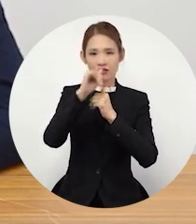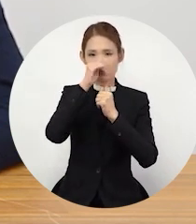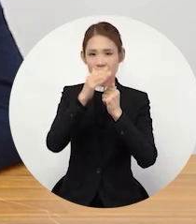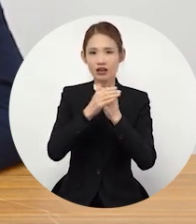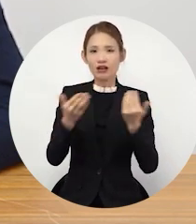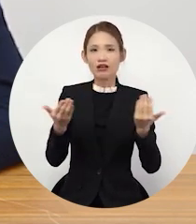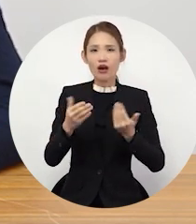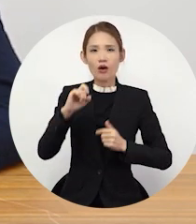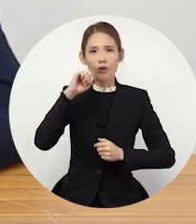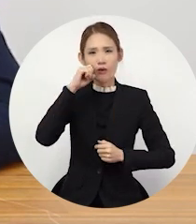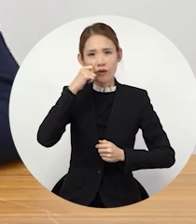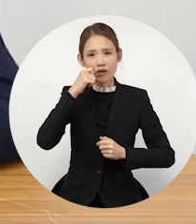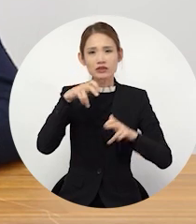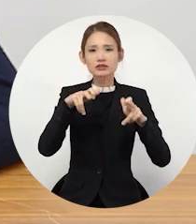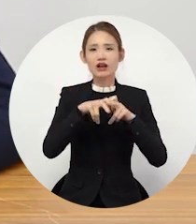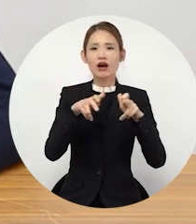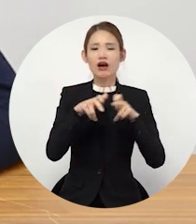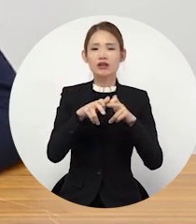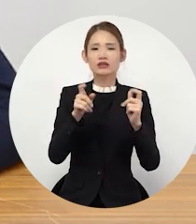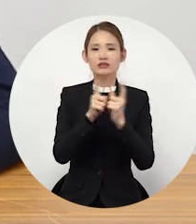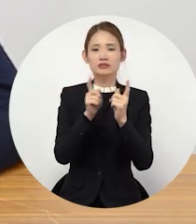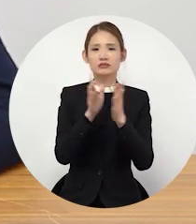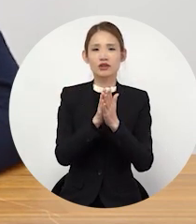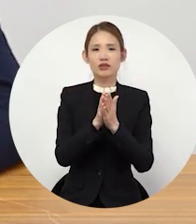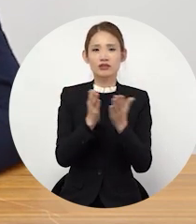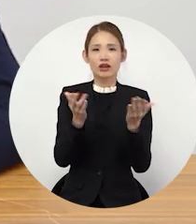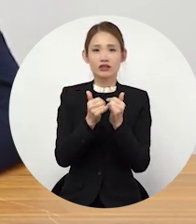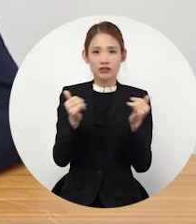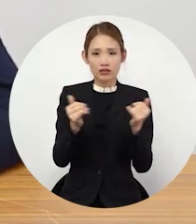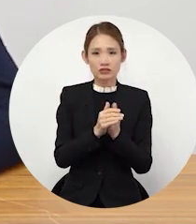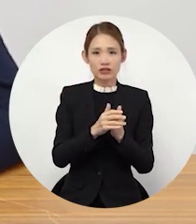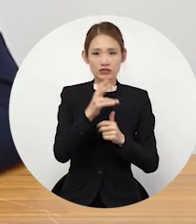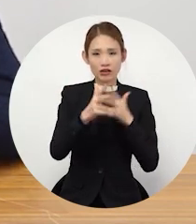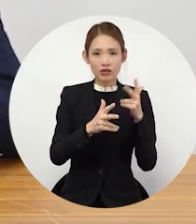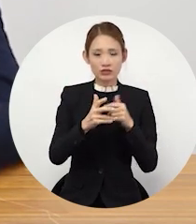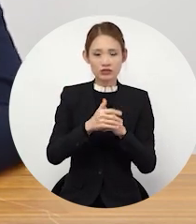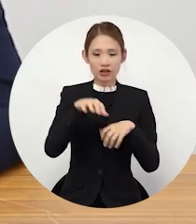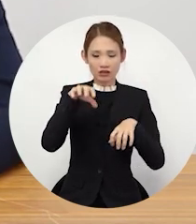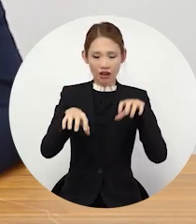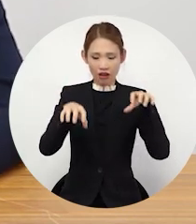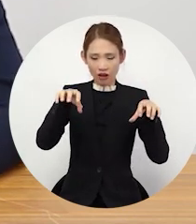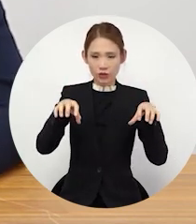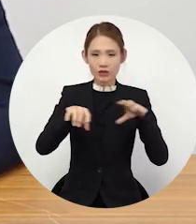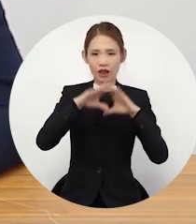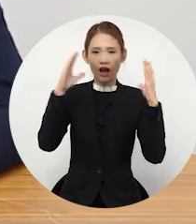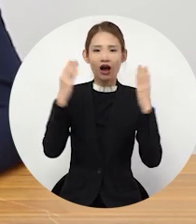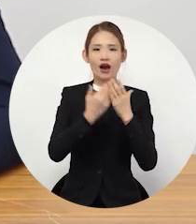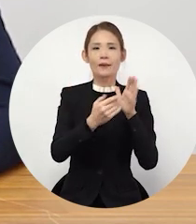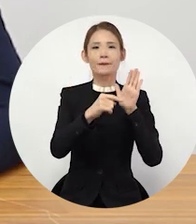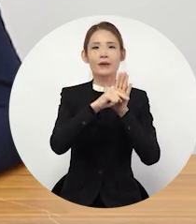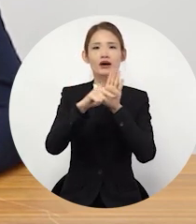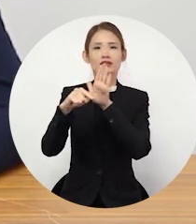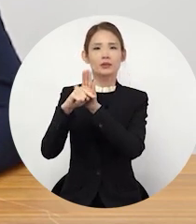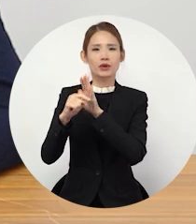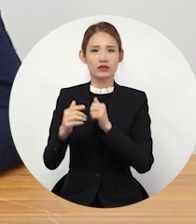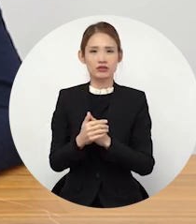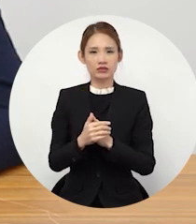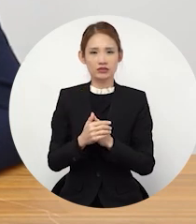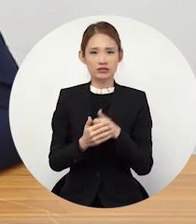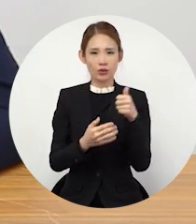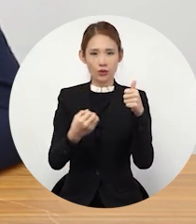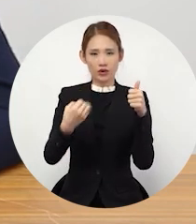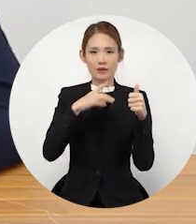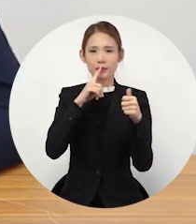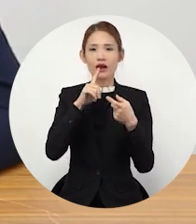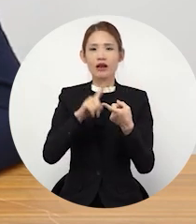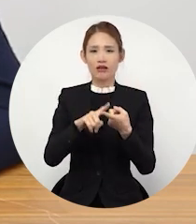이유로 근무를 못한다. 그러면은 그 장애 당사자 그리고 그 사업장 양쪽에 다 마이너스잖아요. 그렇기 때문에 또 아까